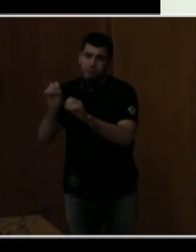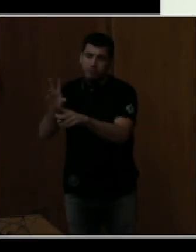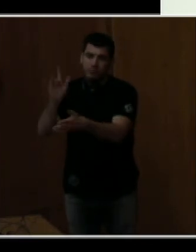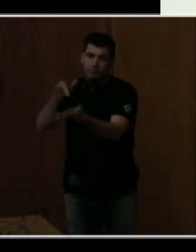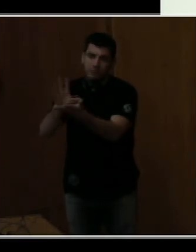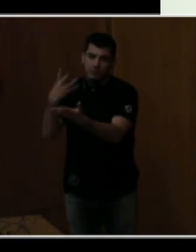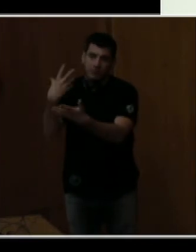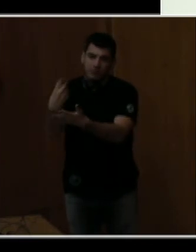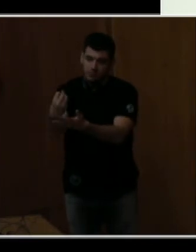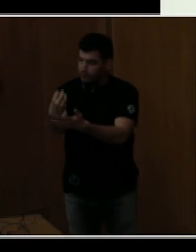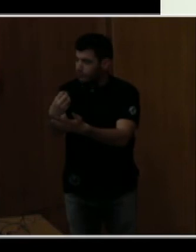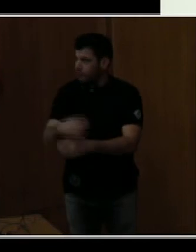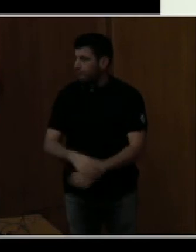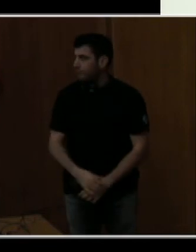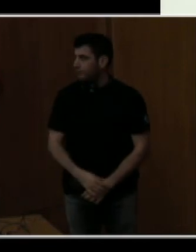γραμμές, αν θέλετε.